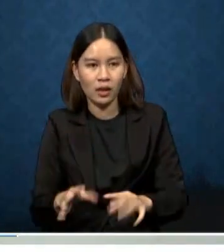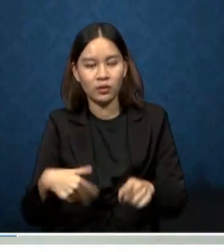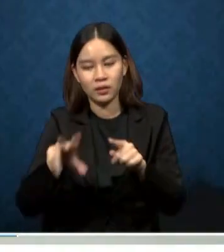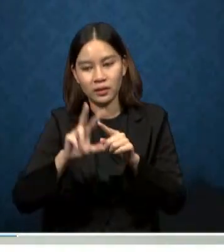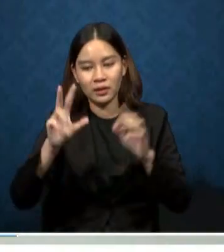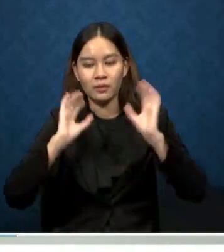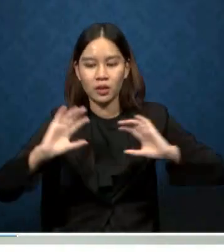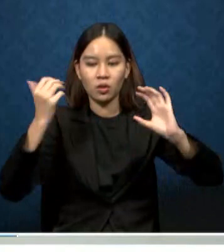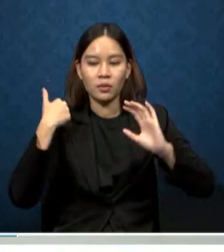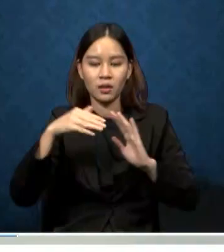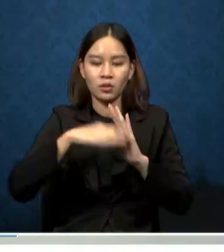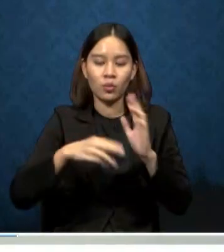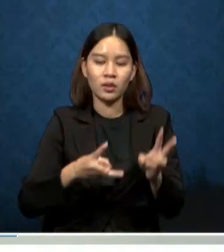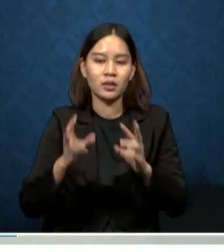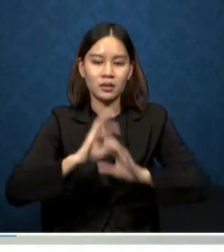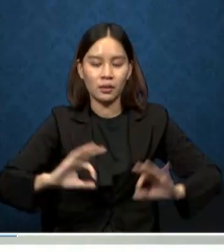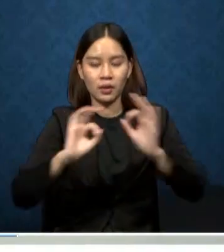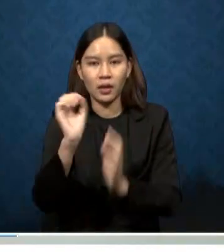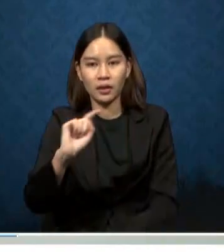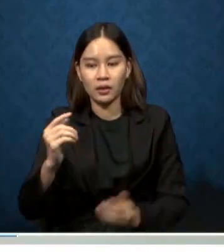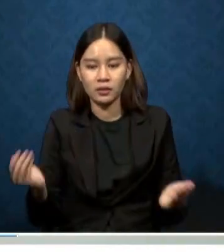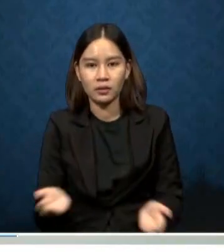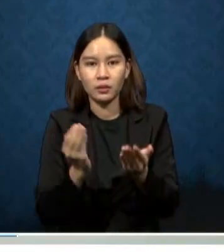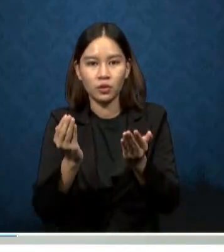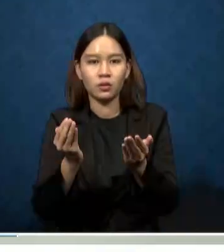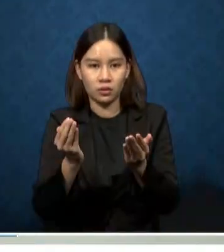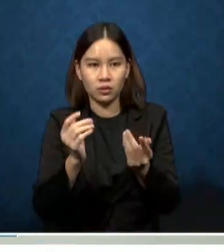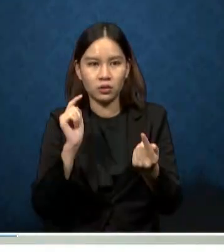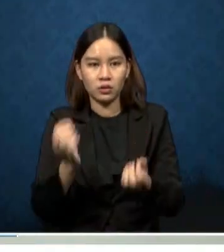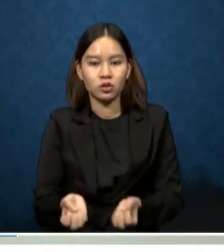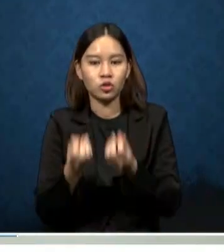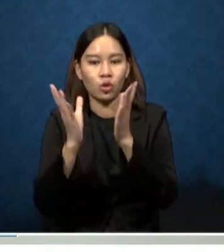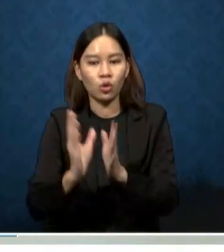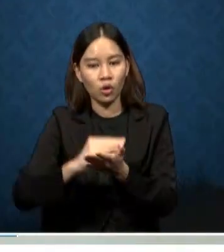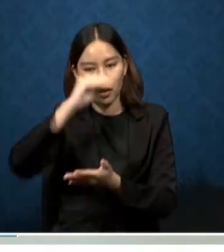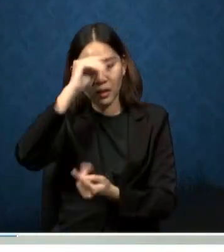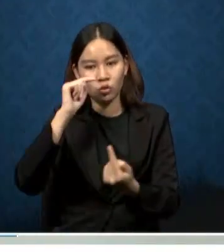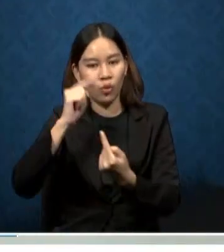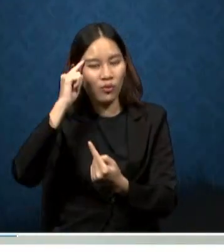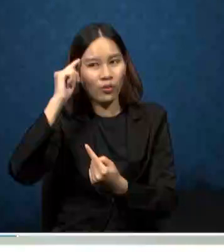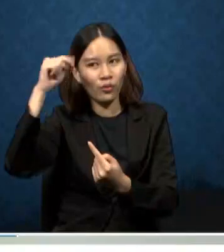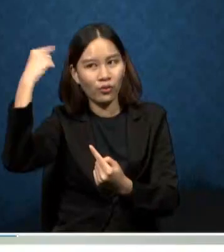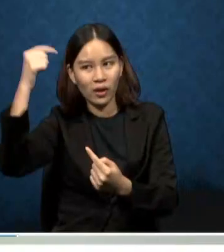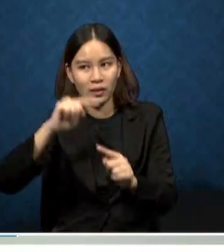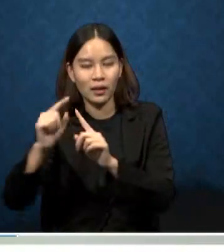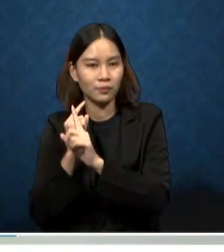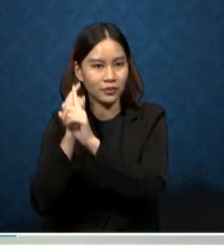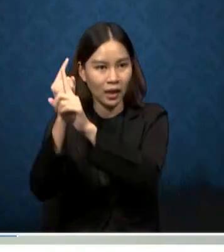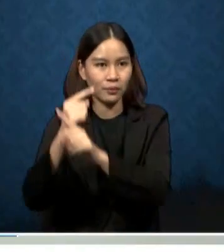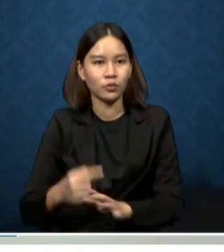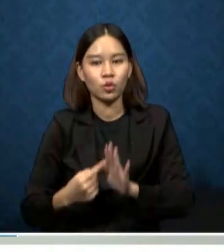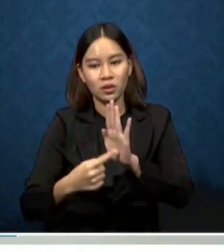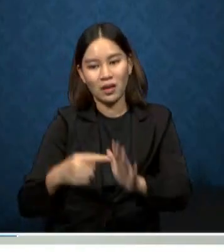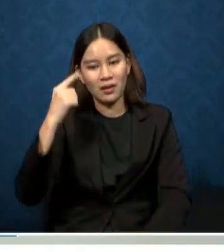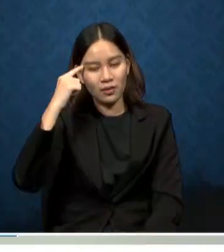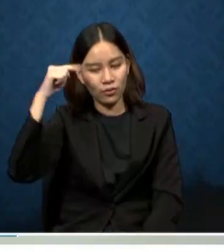ได acknowledge้องมีคนใลัสำคัญในการสนับสนุนส่งเฉยมส่งตอผู้เรียนไปสู่ฝันเท่าครัผมฝันจะเป็ในชาง